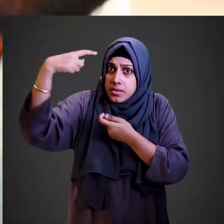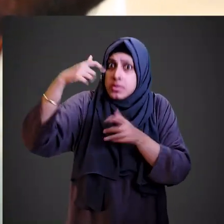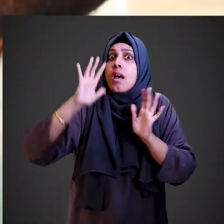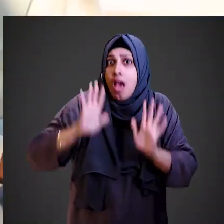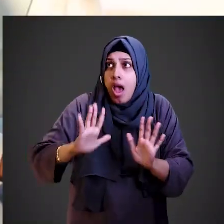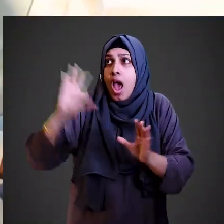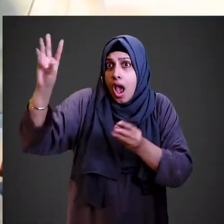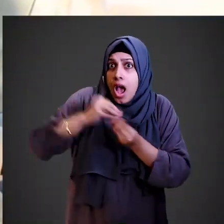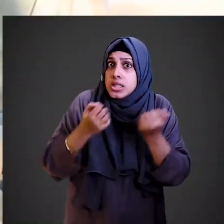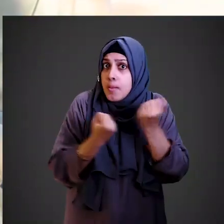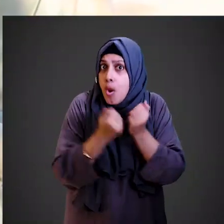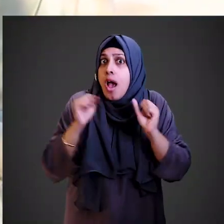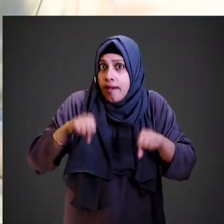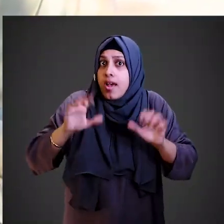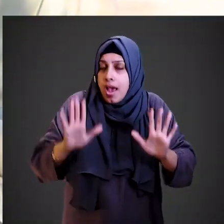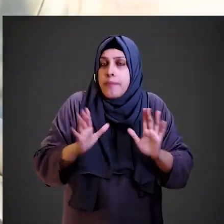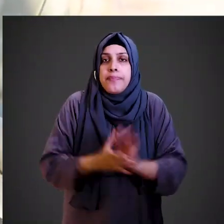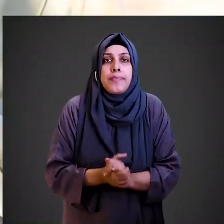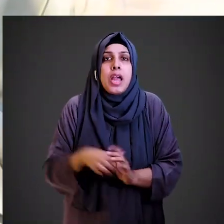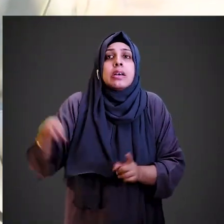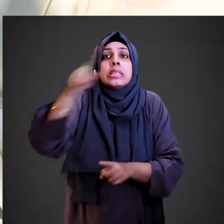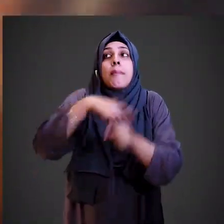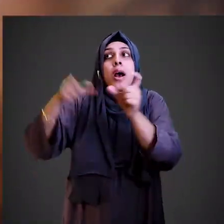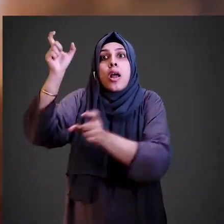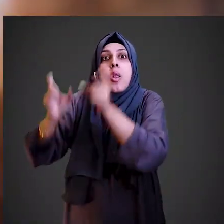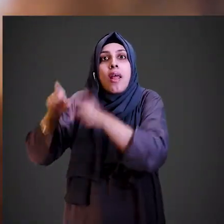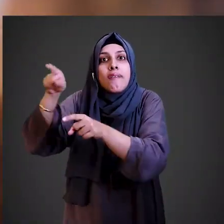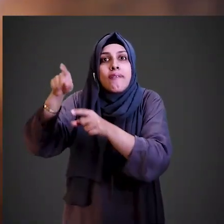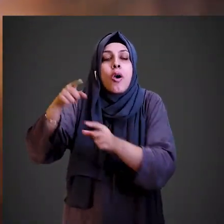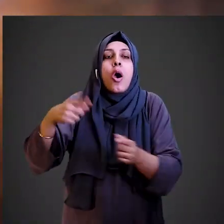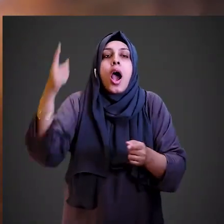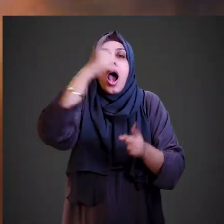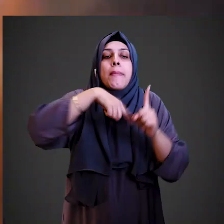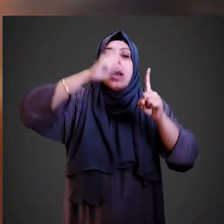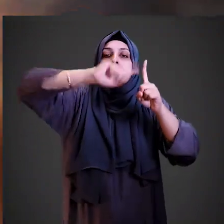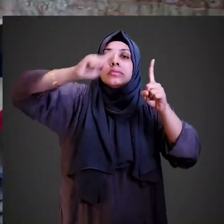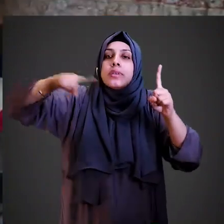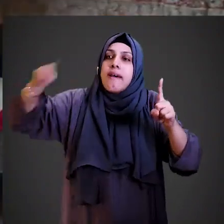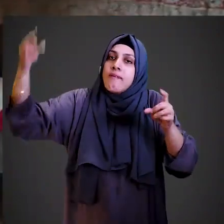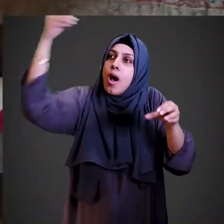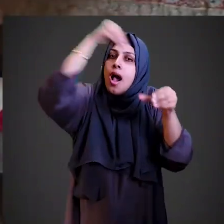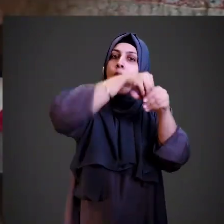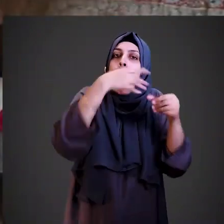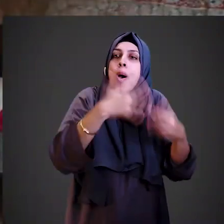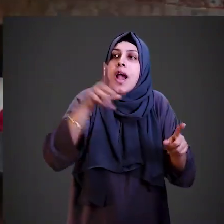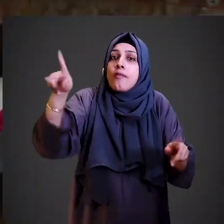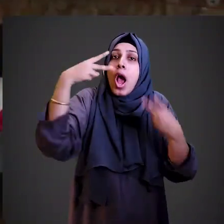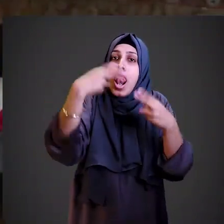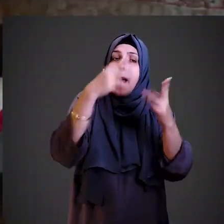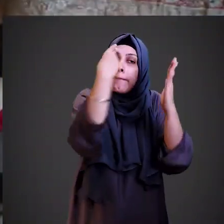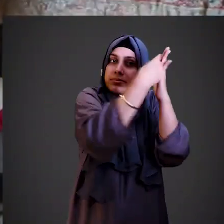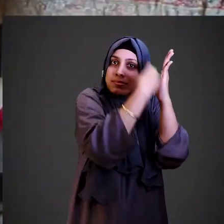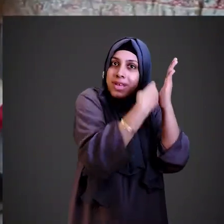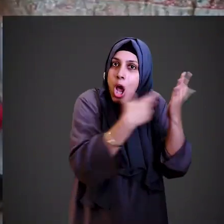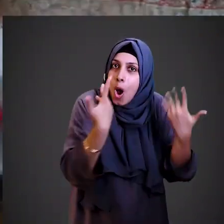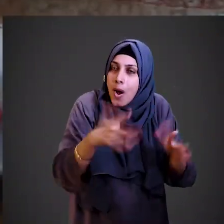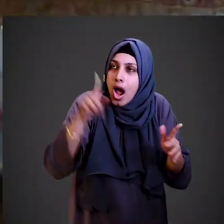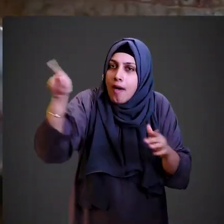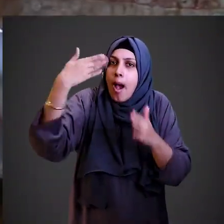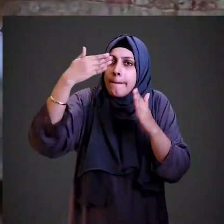دفعہ وظیفہ حاصل کرتے ہیں۔ تو یہ وہ لوگ ہیں جو کہ اکانومی کا حصہ ہیں، جو کہ کاغذات میں جن کا نام اور